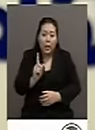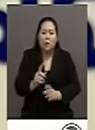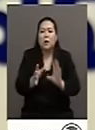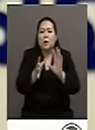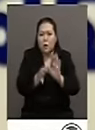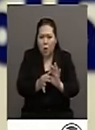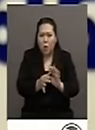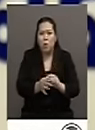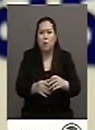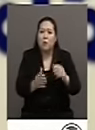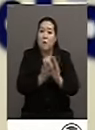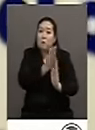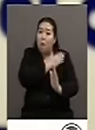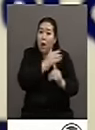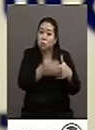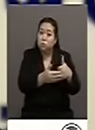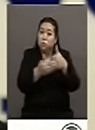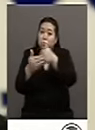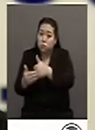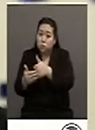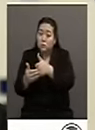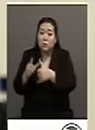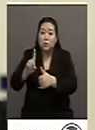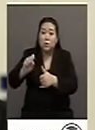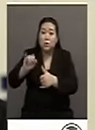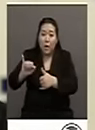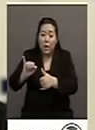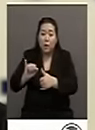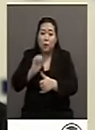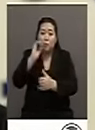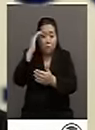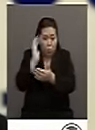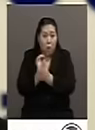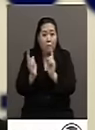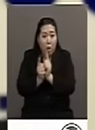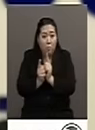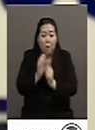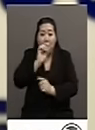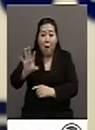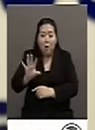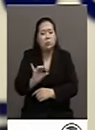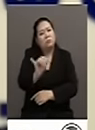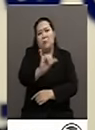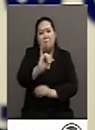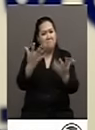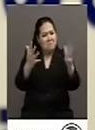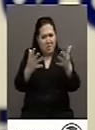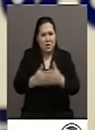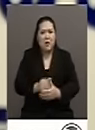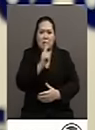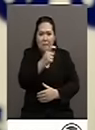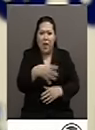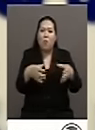ได้มีการสอบถามกับทางวัดก็ยืนยันครับว่าไม่มีการนัดหมายมอบตัวส่วนจะมีการมอบตัวหรือไม่อันนี้คงต้องให้ผู้